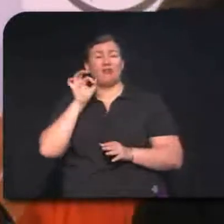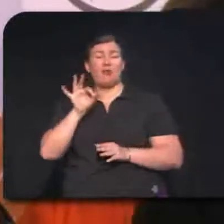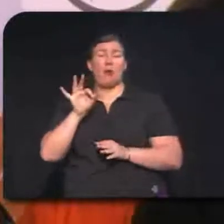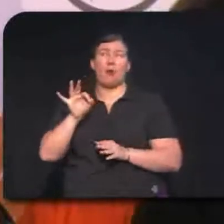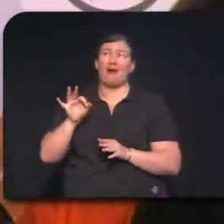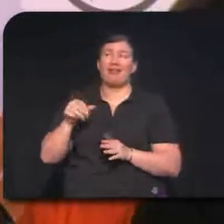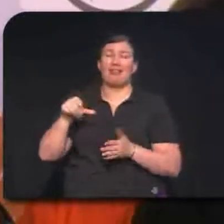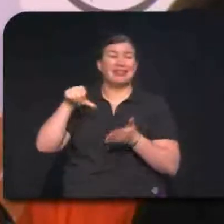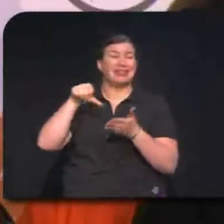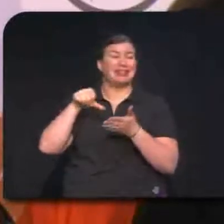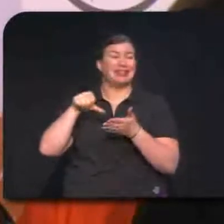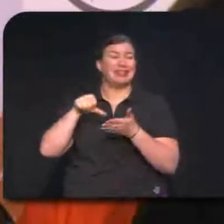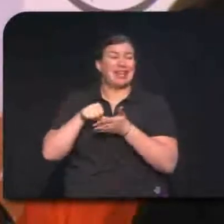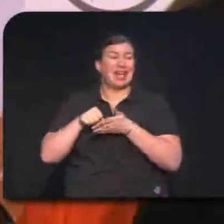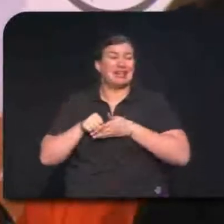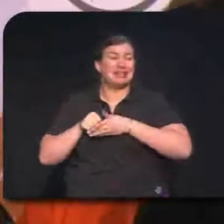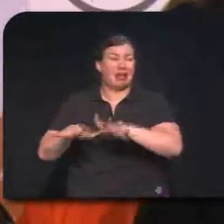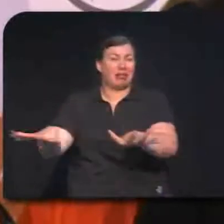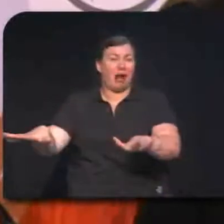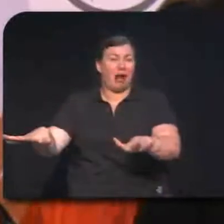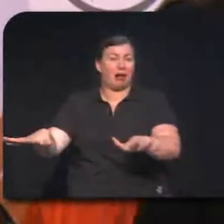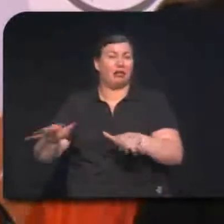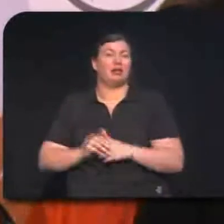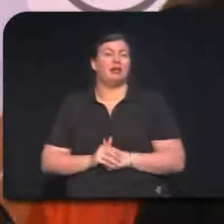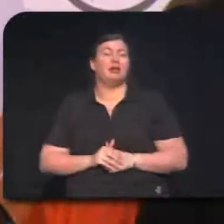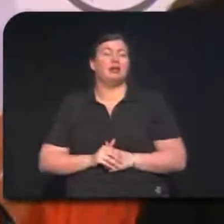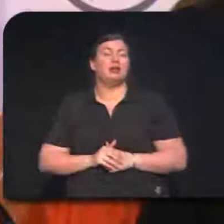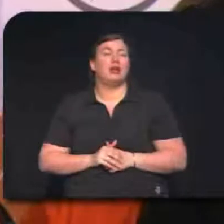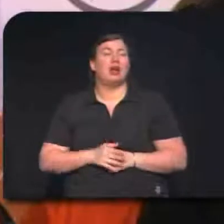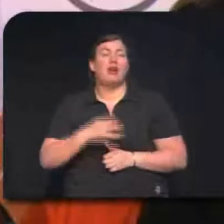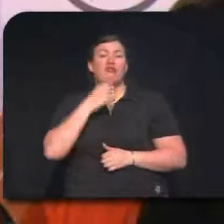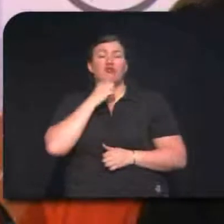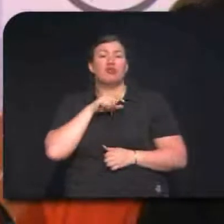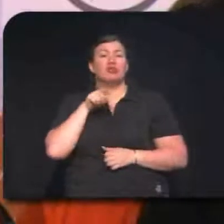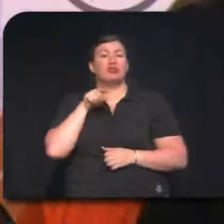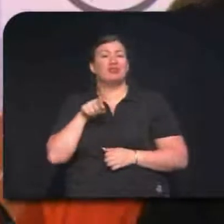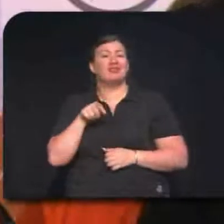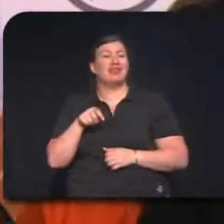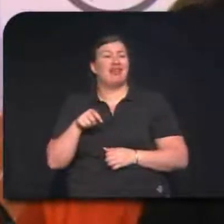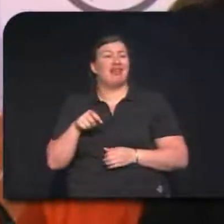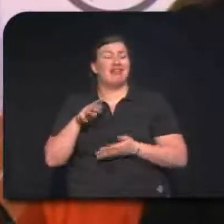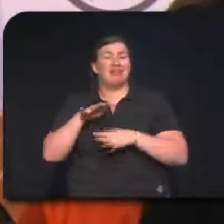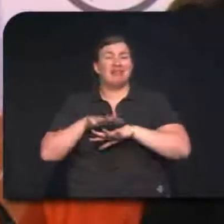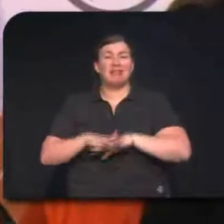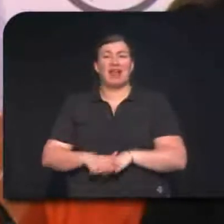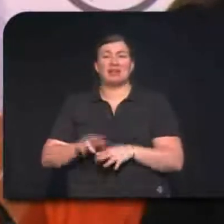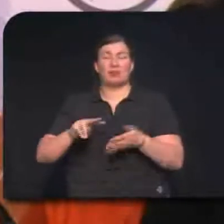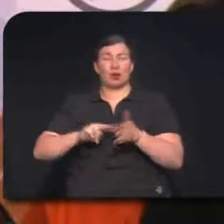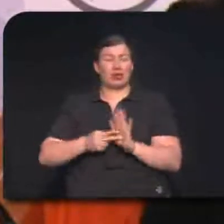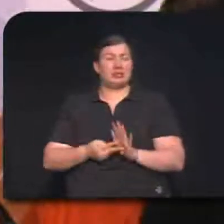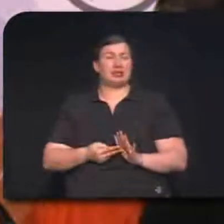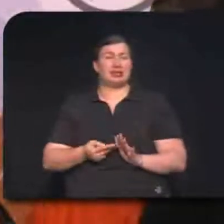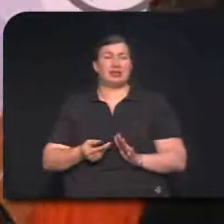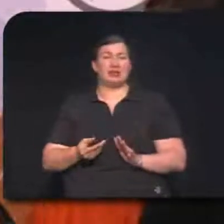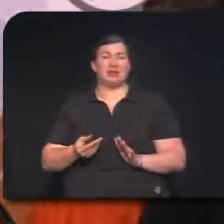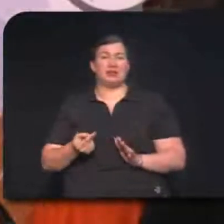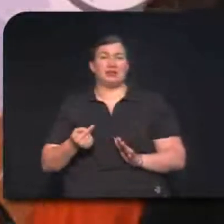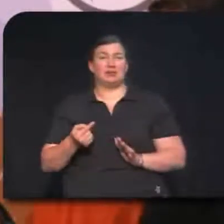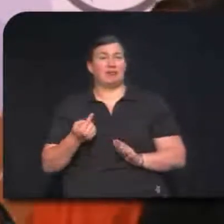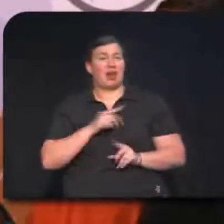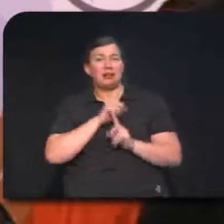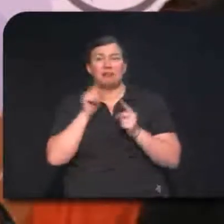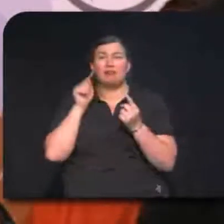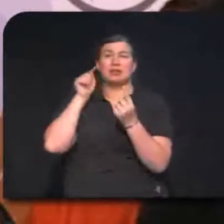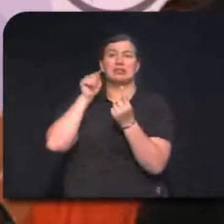für Netzneutralität auch in der Energiepolitik wir sind für die Abschaffung jeglicher Situation und Beihilfen für alles was